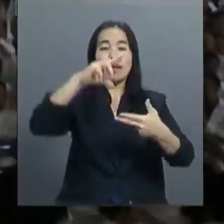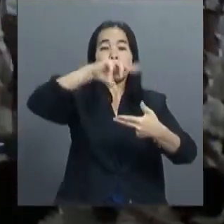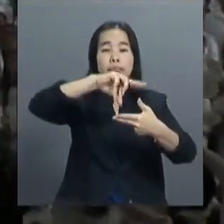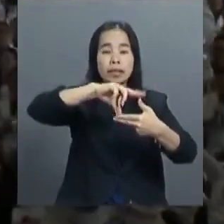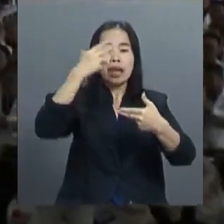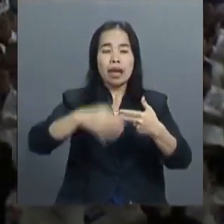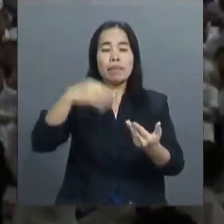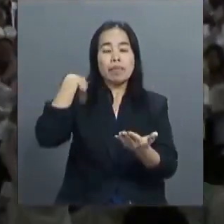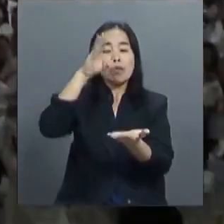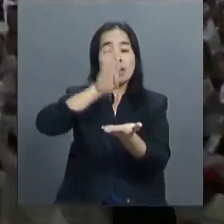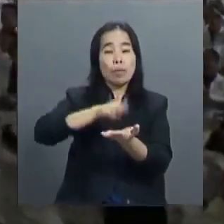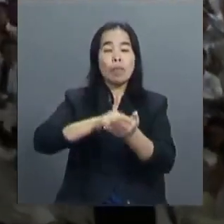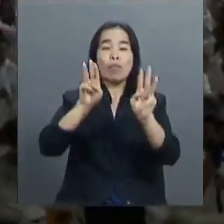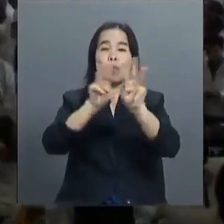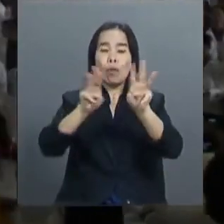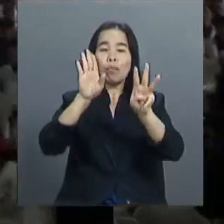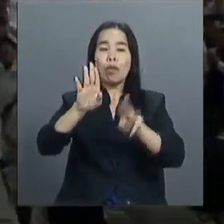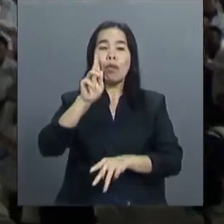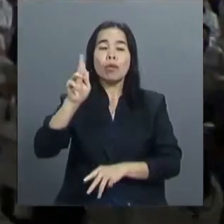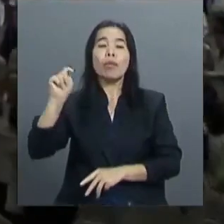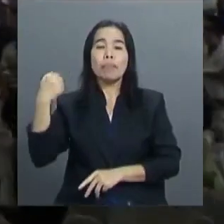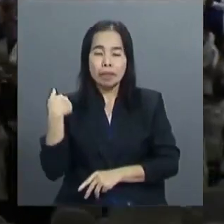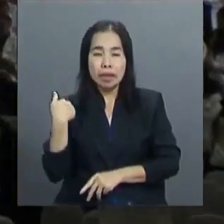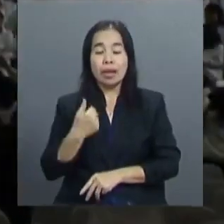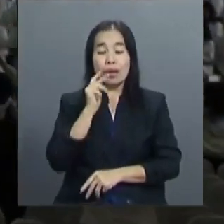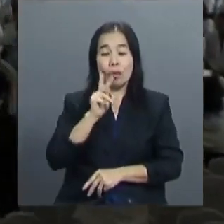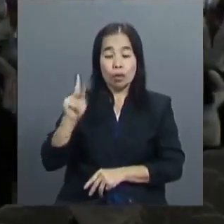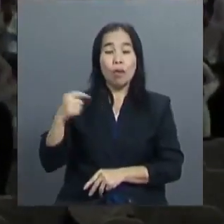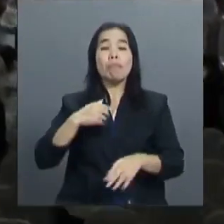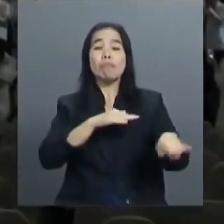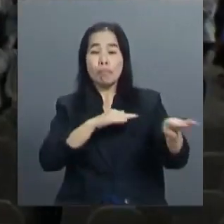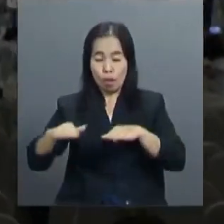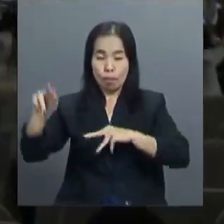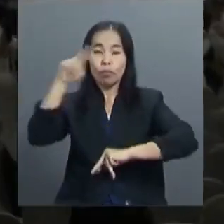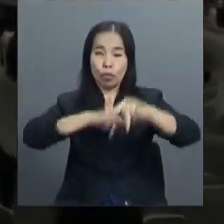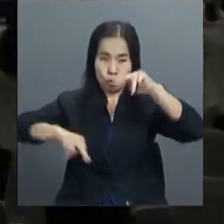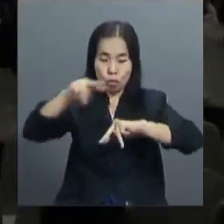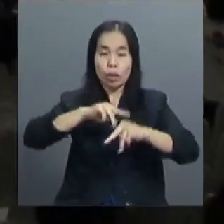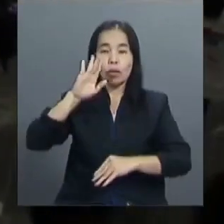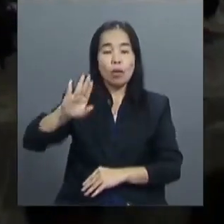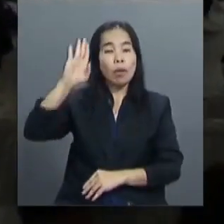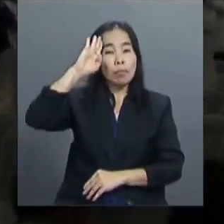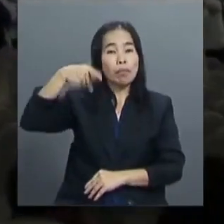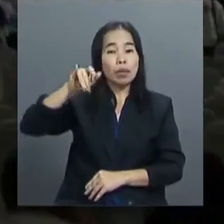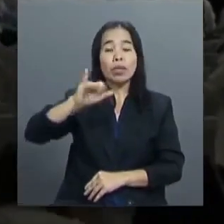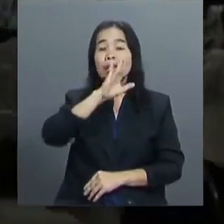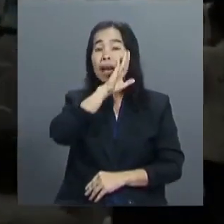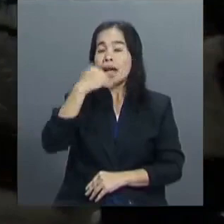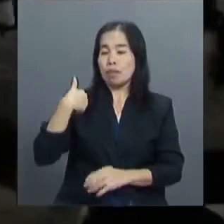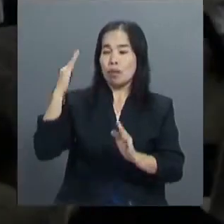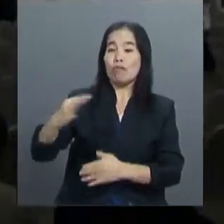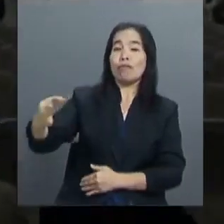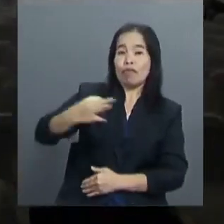ในเว็บไซต์ของสำนักงานกกตและยืนยันว่ากกตพร้อมดำเนินการตรวจสอบสถานะพลเอกประยุทธ์ตามที่มีผู้ร้องเรียน